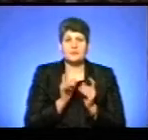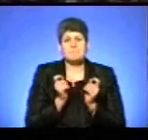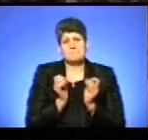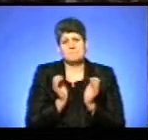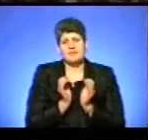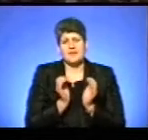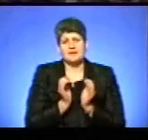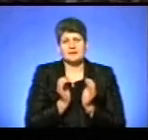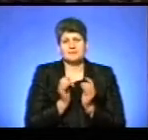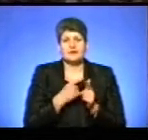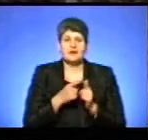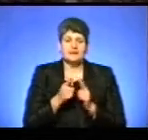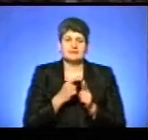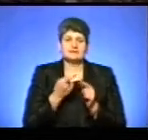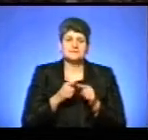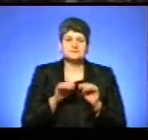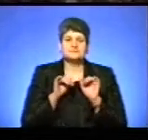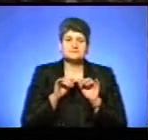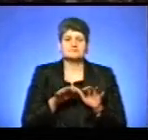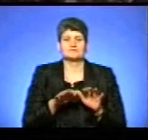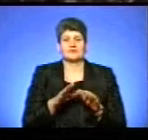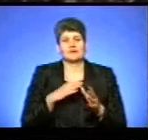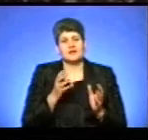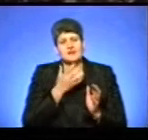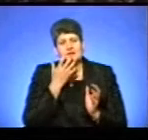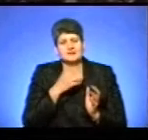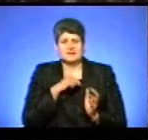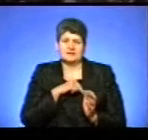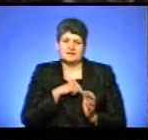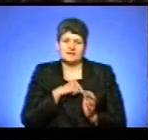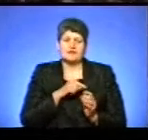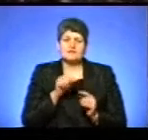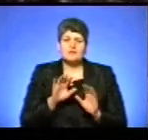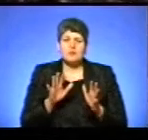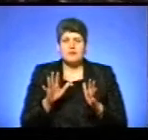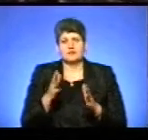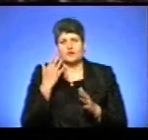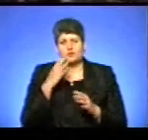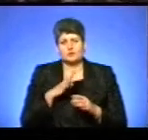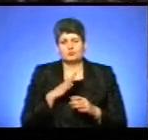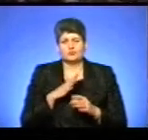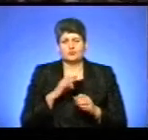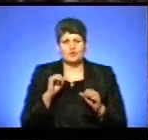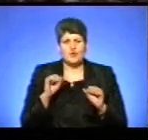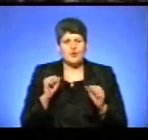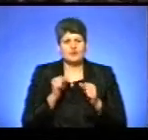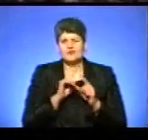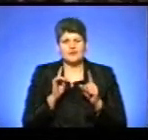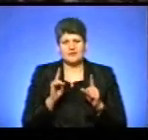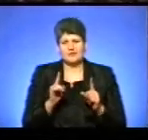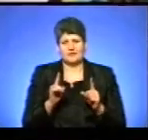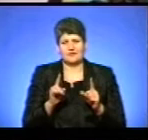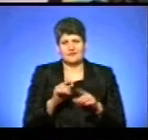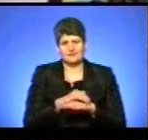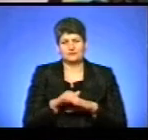але такими вчинками ну, вони нас зігрівали іменно в ті моменти, коли було холодно, не тільки в буквальному розумінні